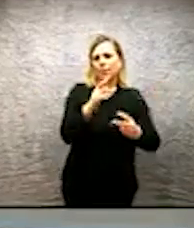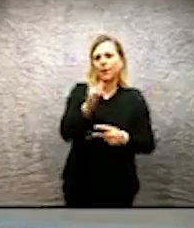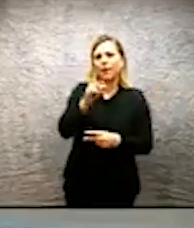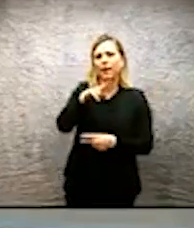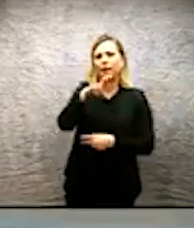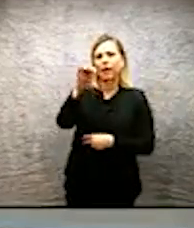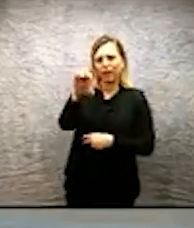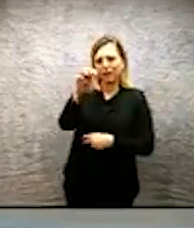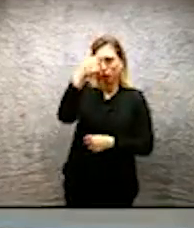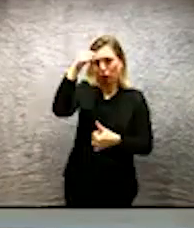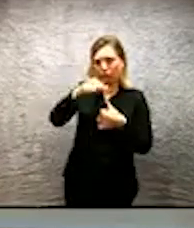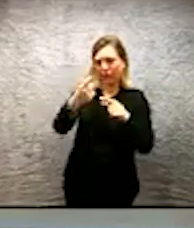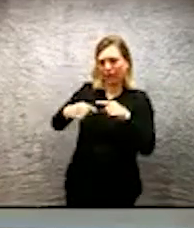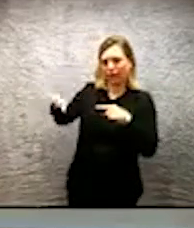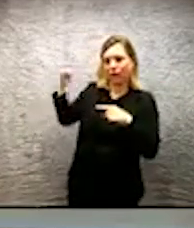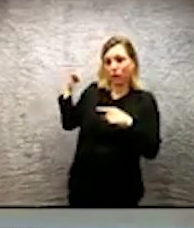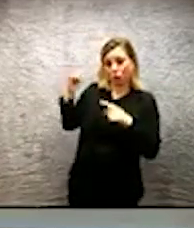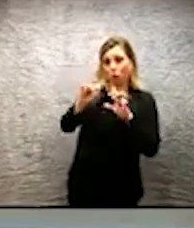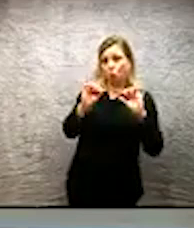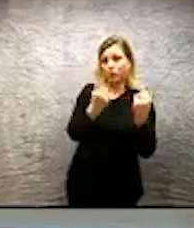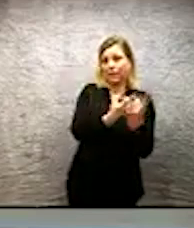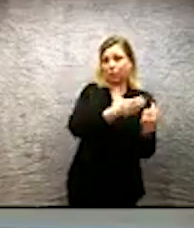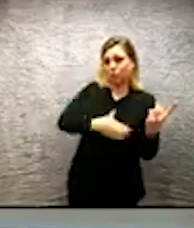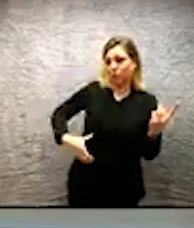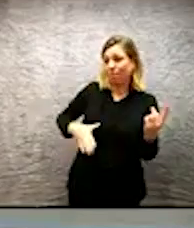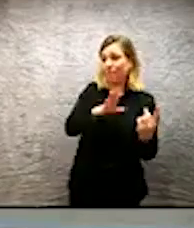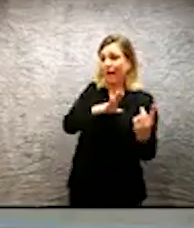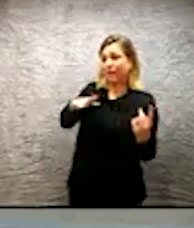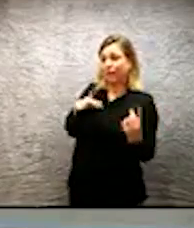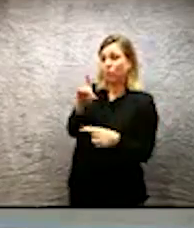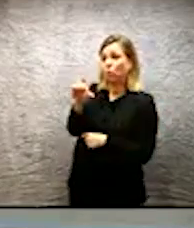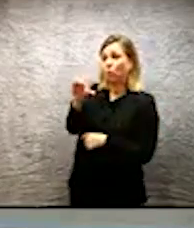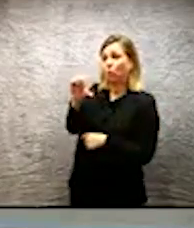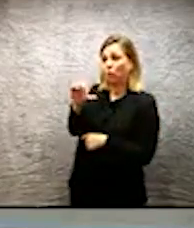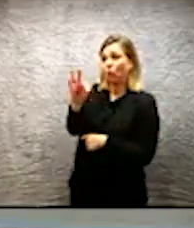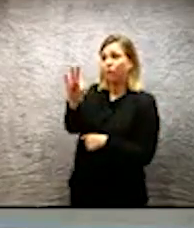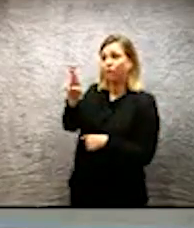conseil municipal, une question m'avait été posée par vous, Madame de France, à laquelle j'avais